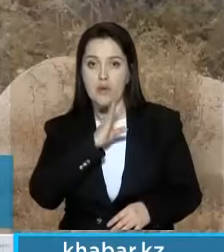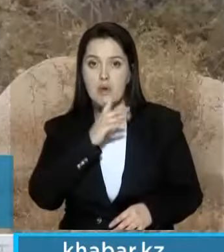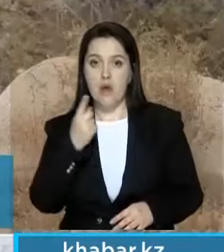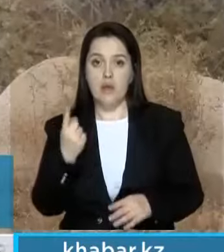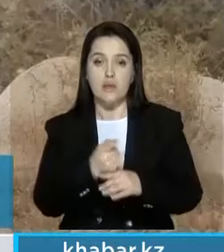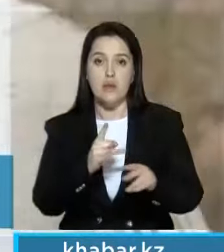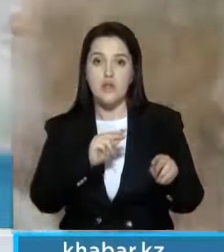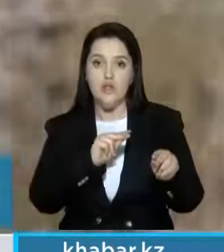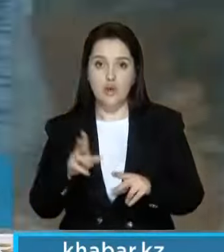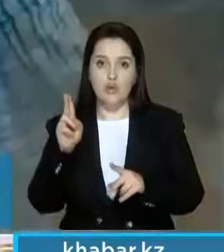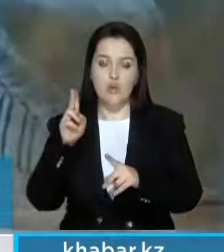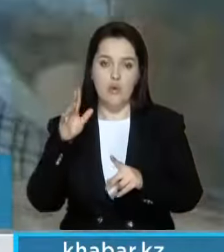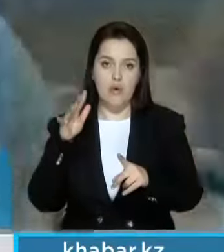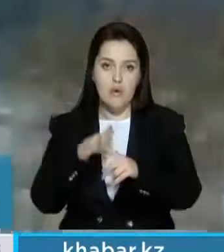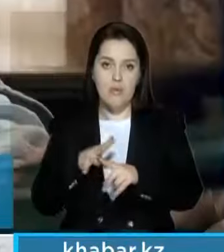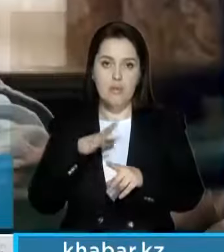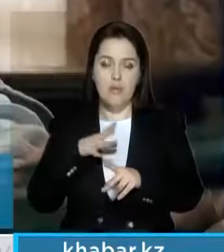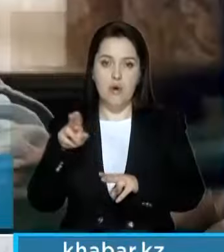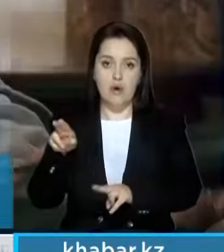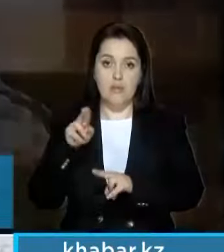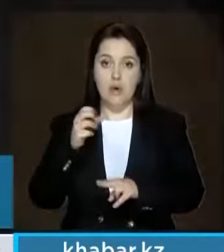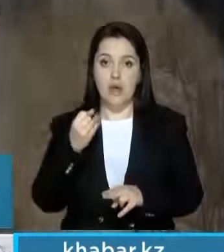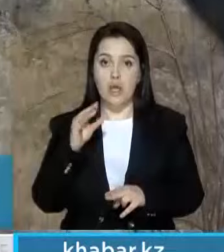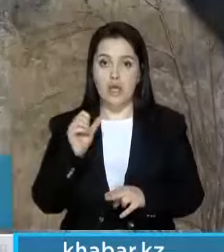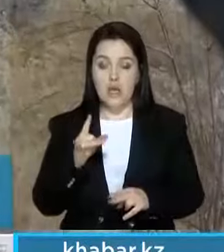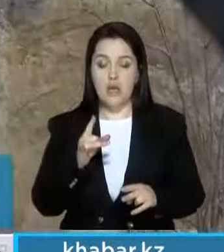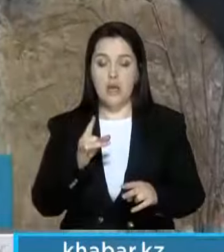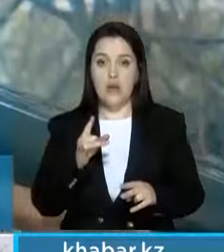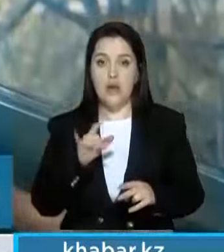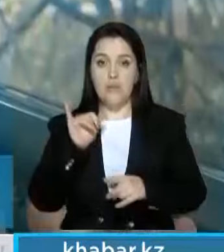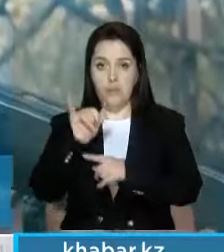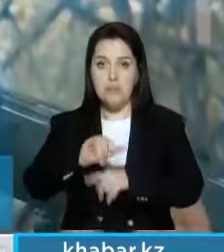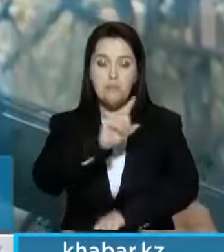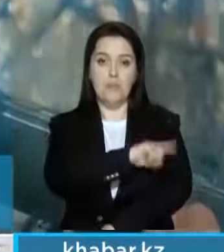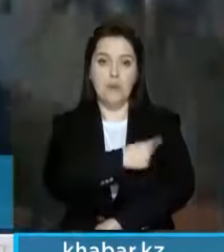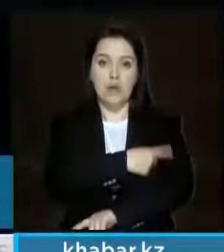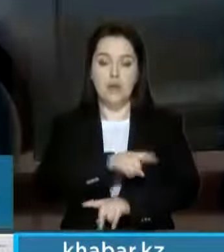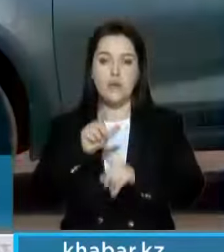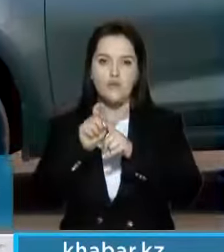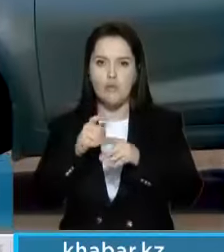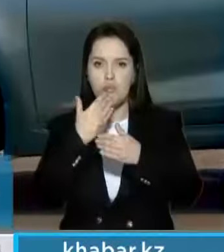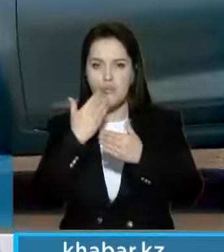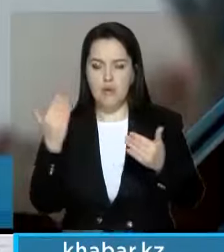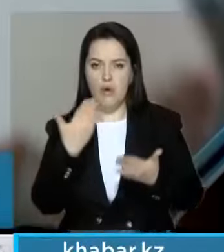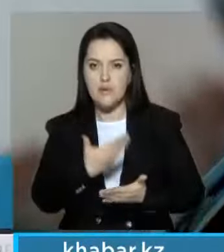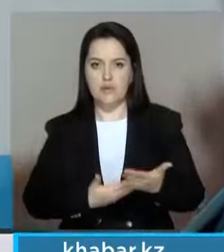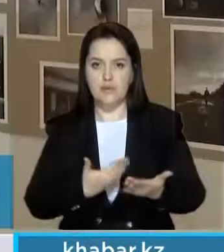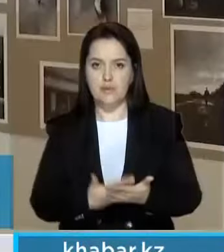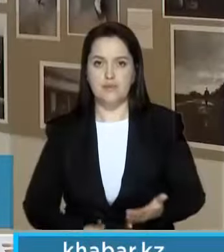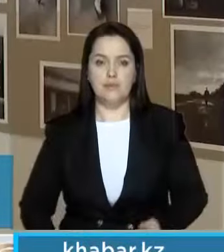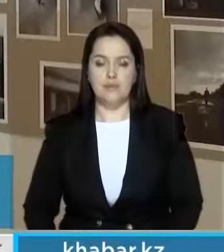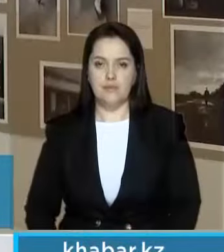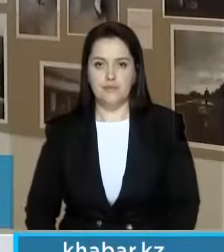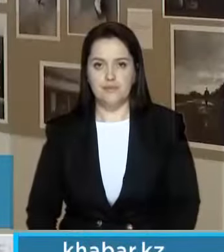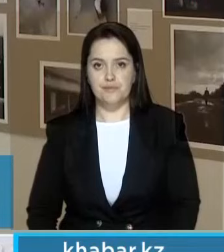Кто-то совершил на него покушение на охоте. Айдар приезжает в больницу, где Бектимир произносит ему последнее напутствие.